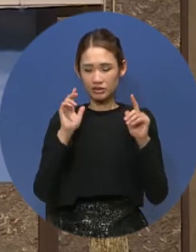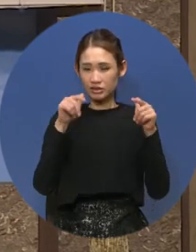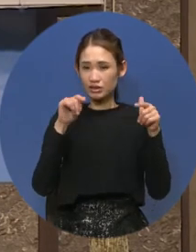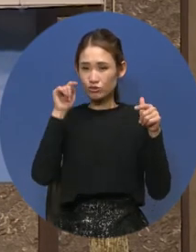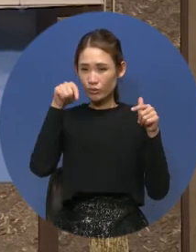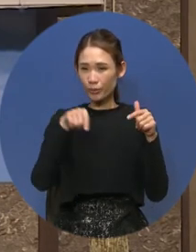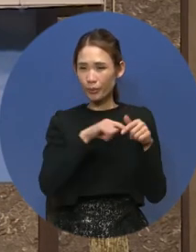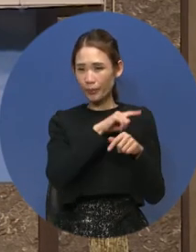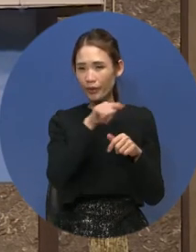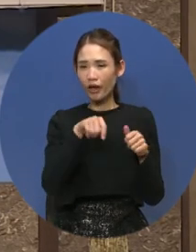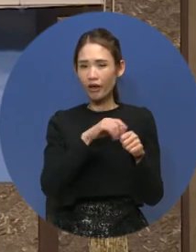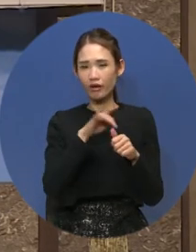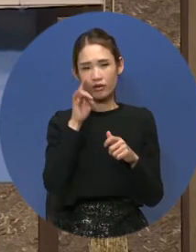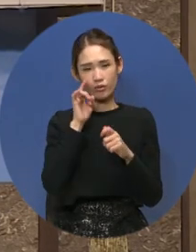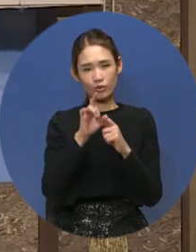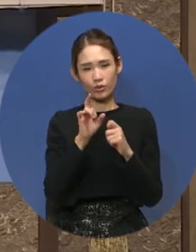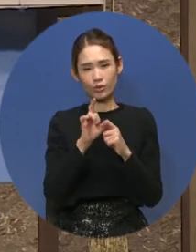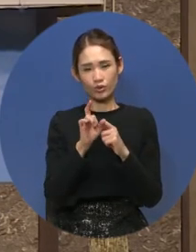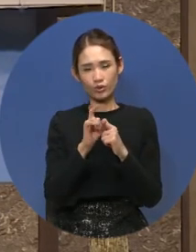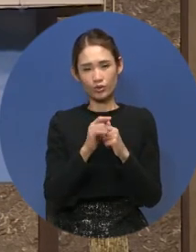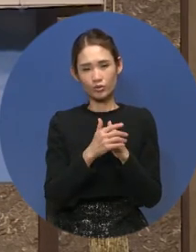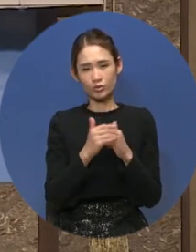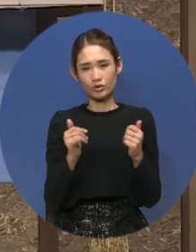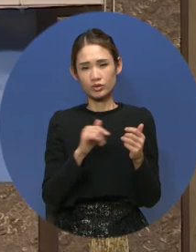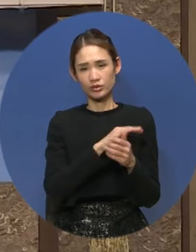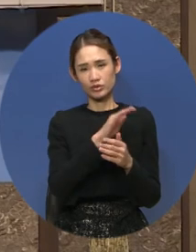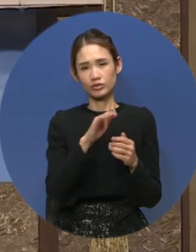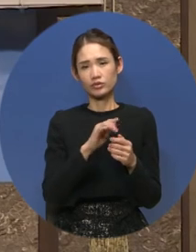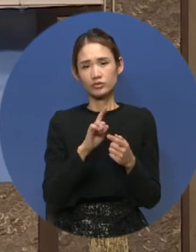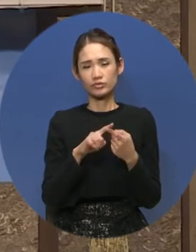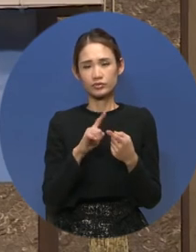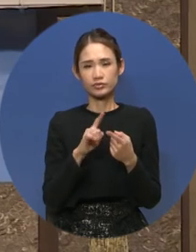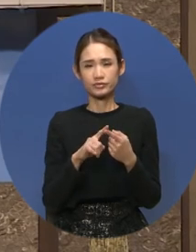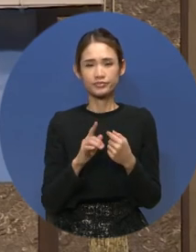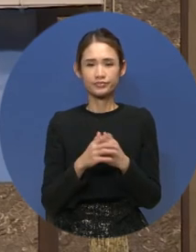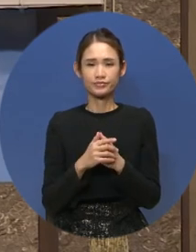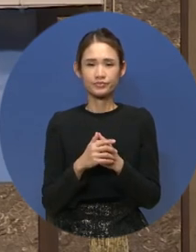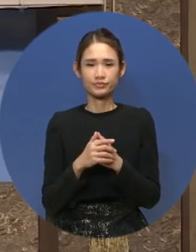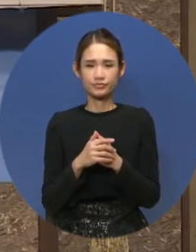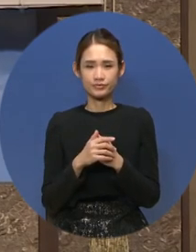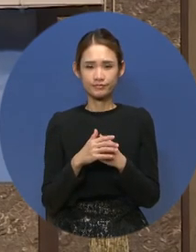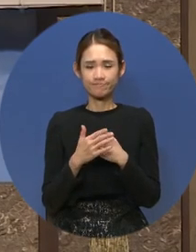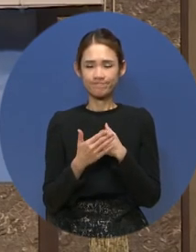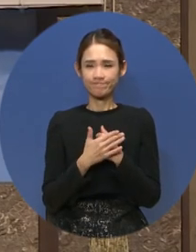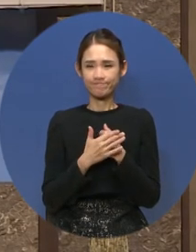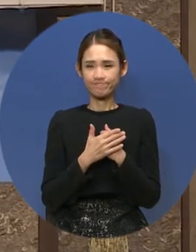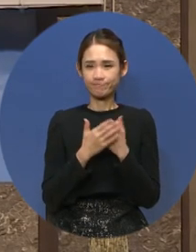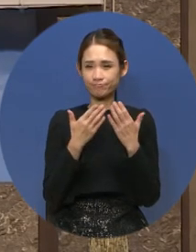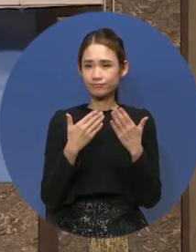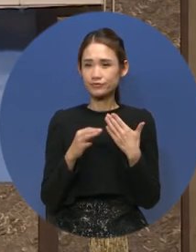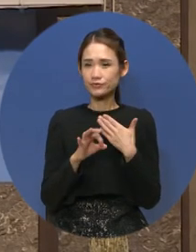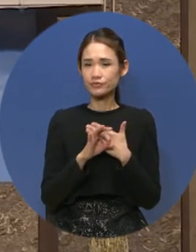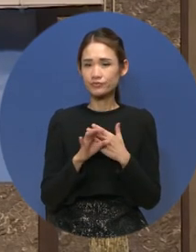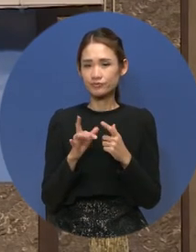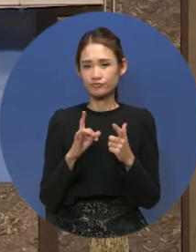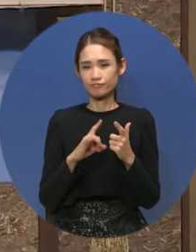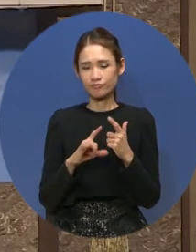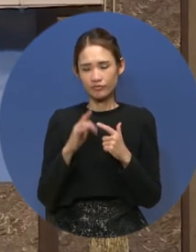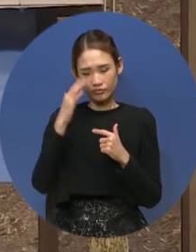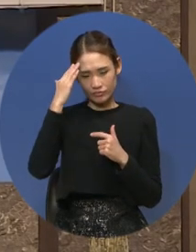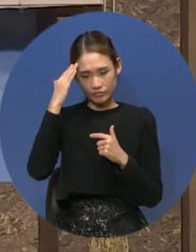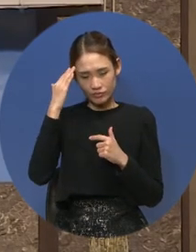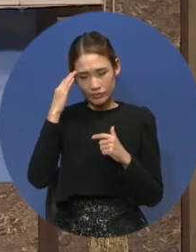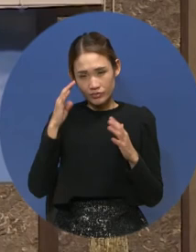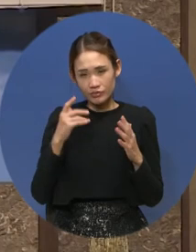차원에서라도 맞습니다. 우리 구민분들이 또 시민분들이 좀 그런 부분에 대해서 좀 협조를 해주시면 더욱 우리